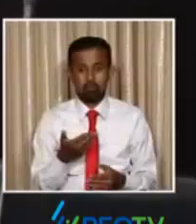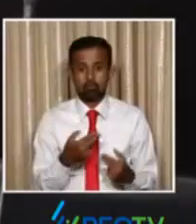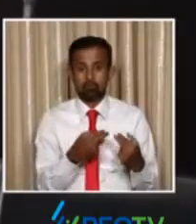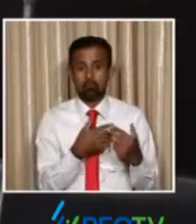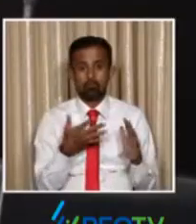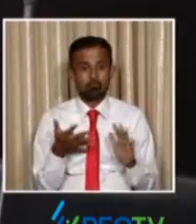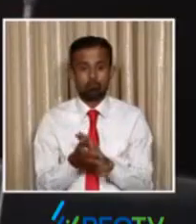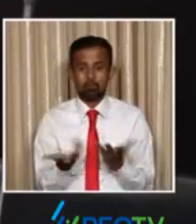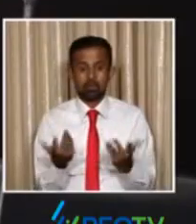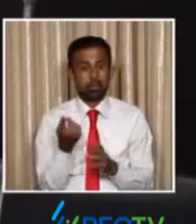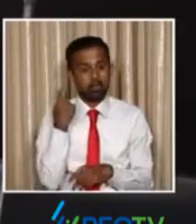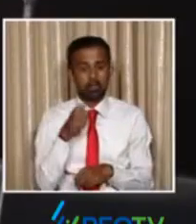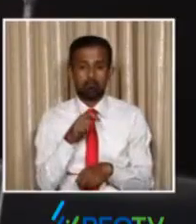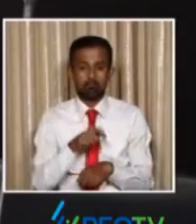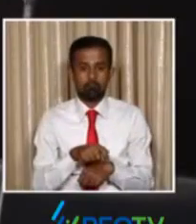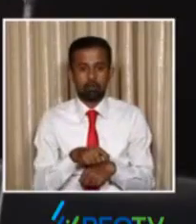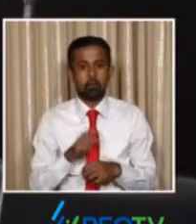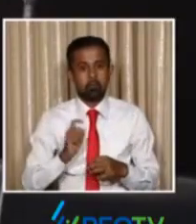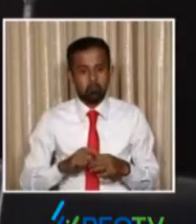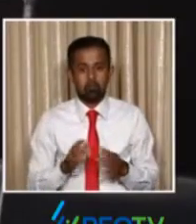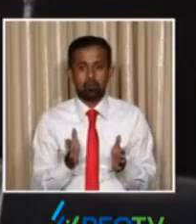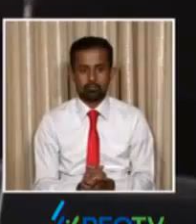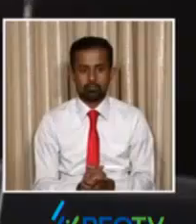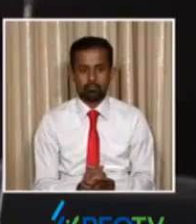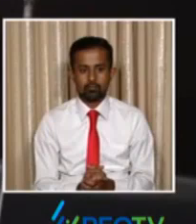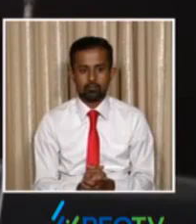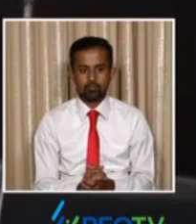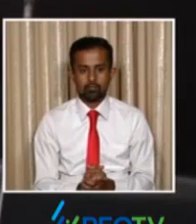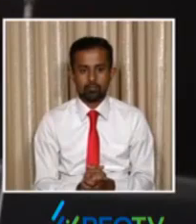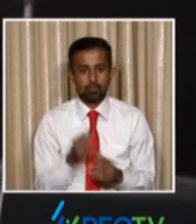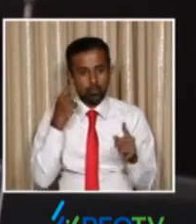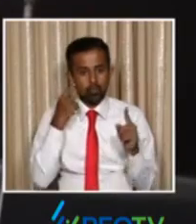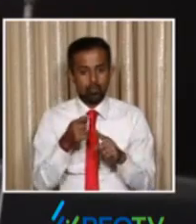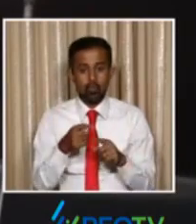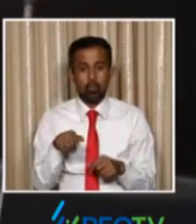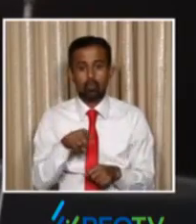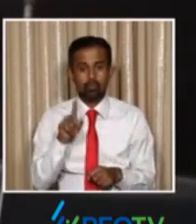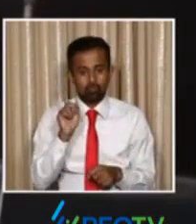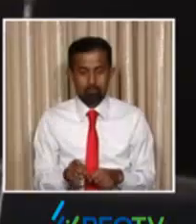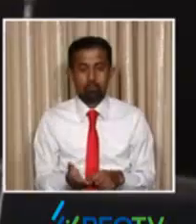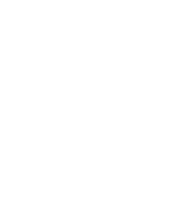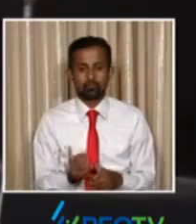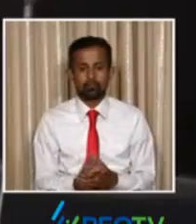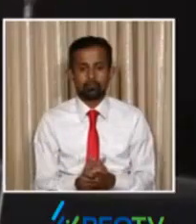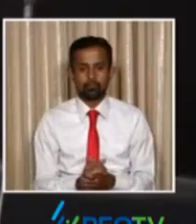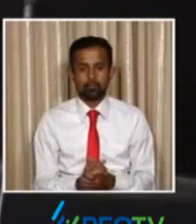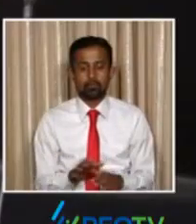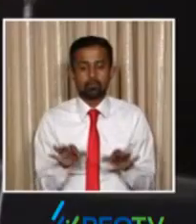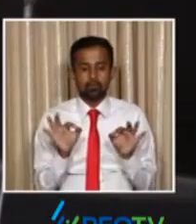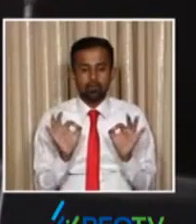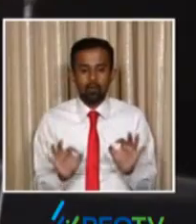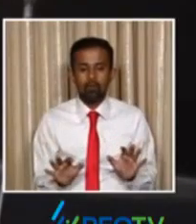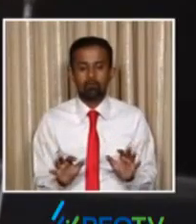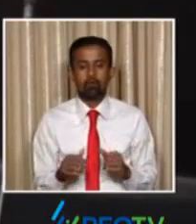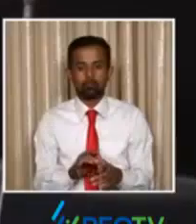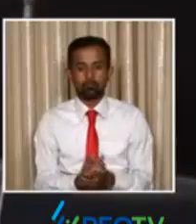නෙමෙයි ඒ අවස්ථාවල ඇතිවෙච්ච තත්ත්වයන් මත තමයි වෙලා තියෙන්නේ මේ පිළිබඳ ඒකමතිකතාවයක් ඇතිකරන්න හා ක්‍රමවත් විධිමත්